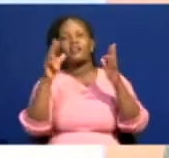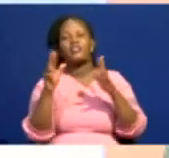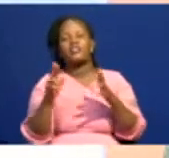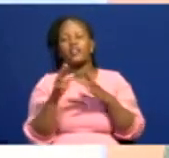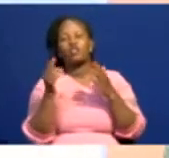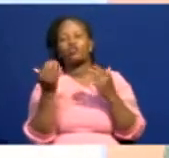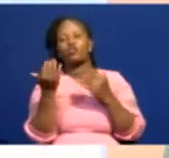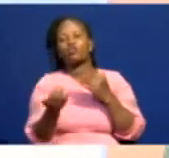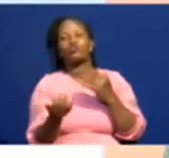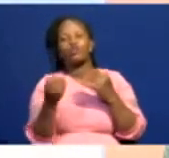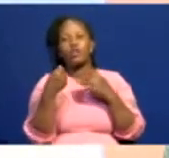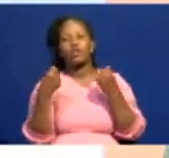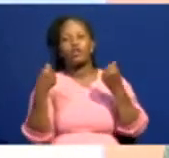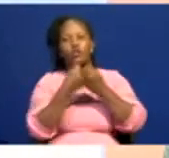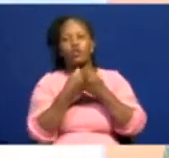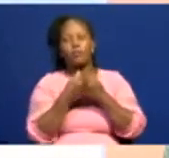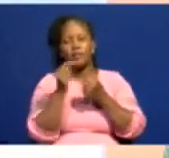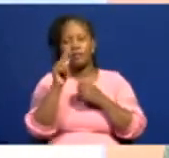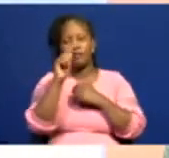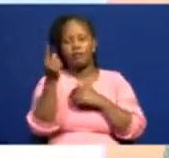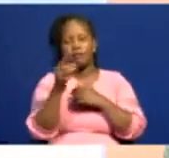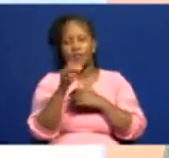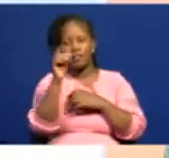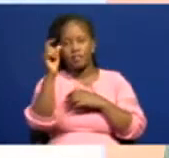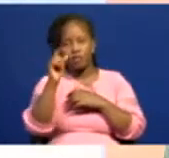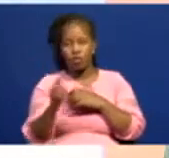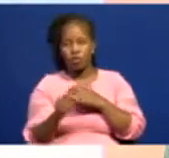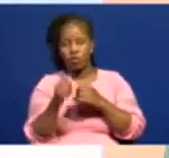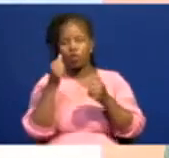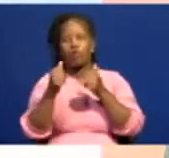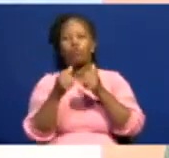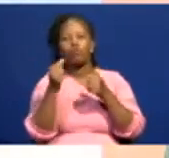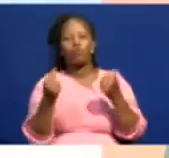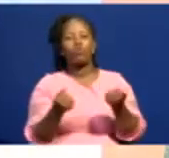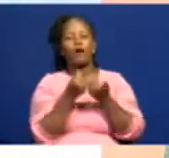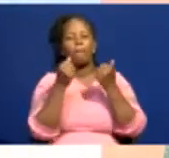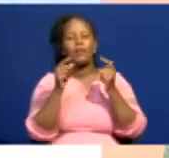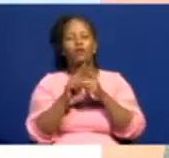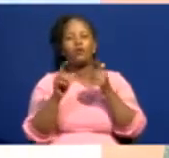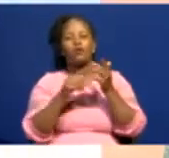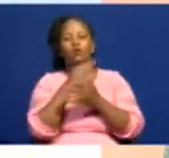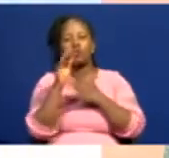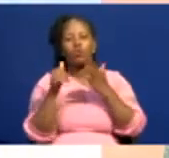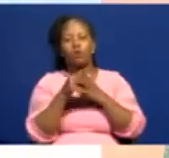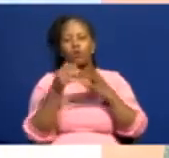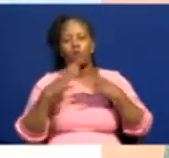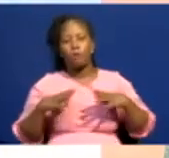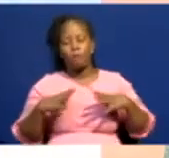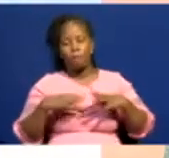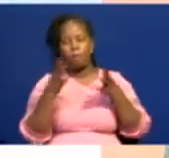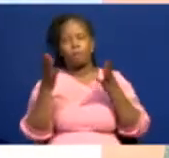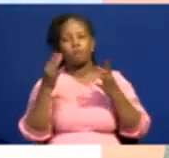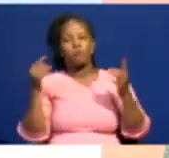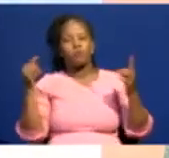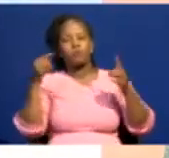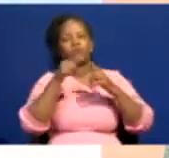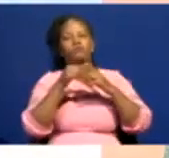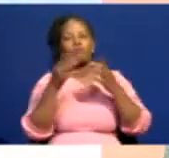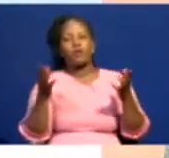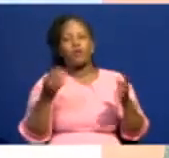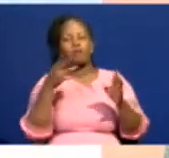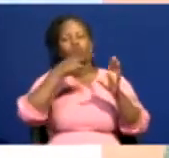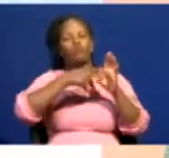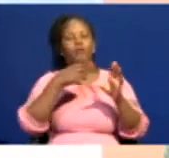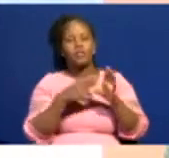kwanza kwa region itafanyika, na watu wote wako hapa. Lengo ni wao waweze participate